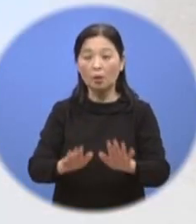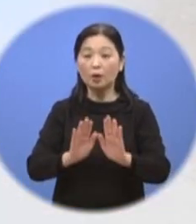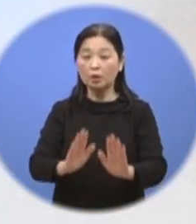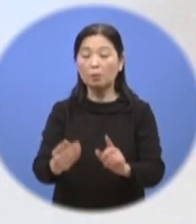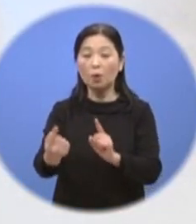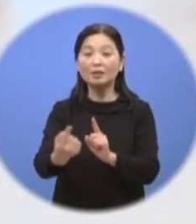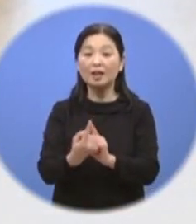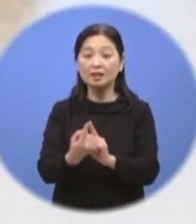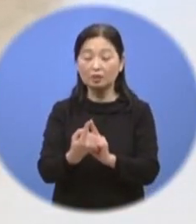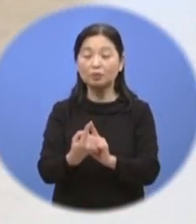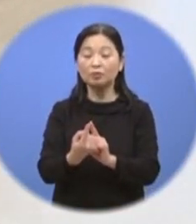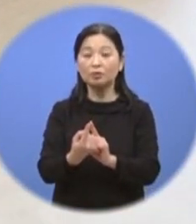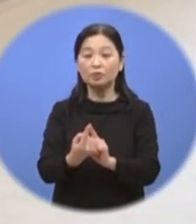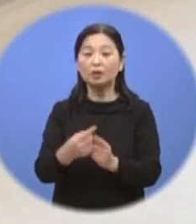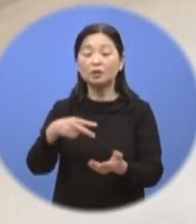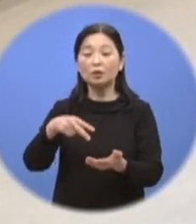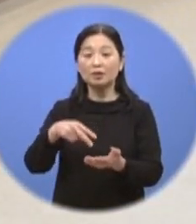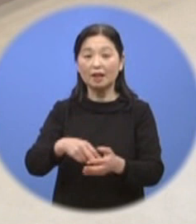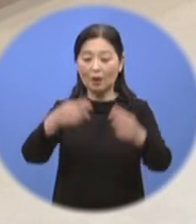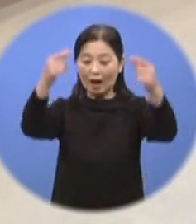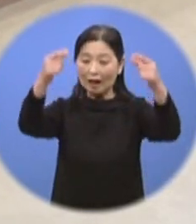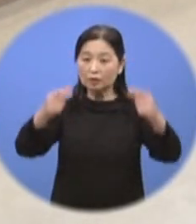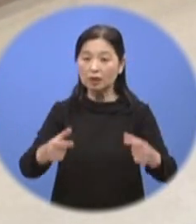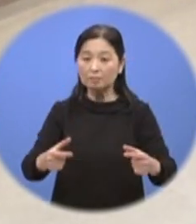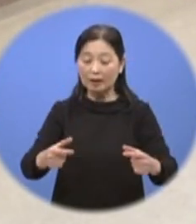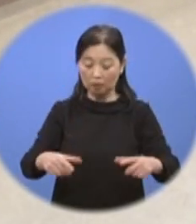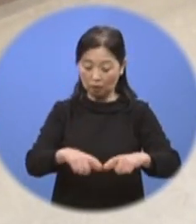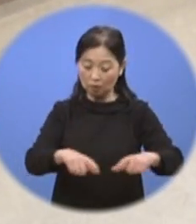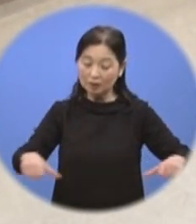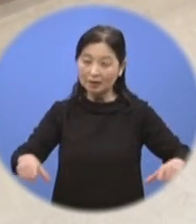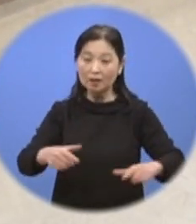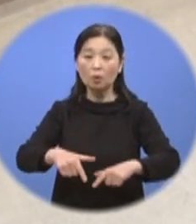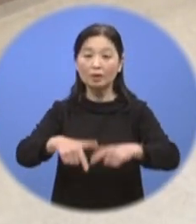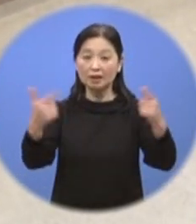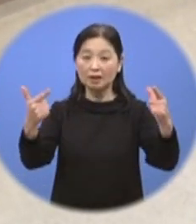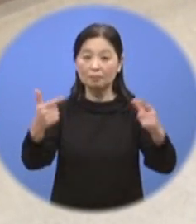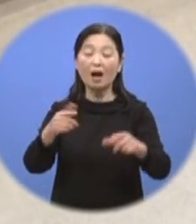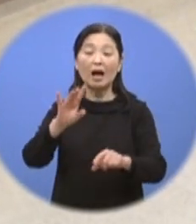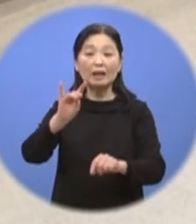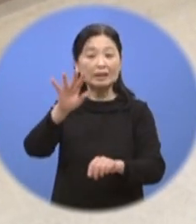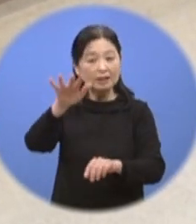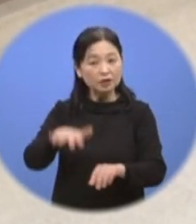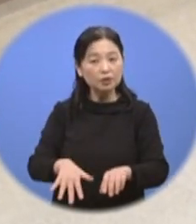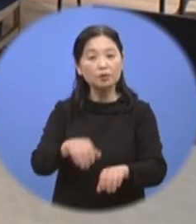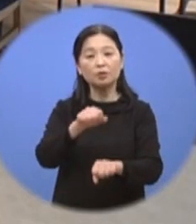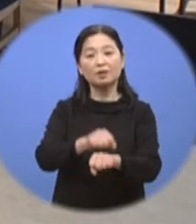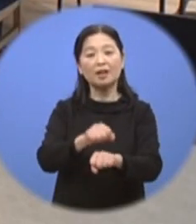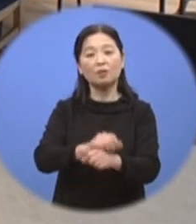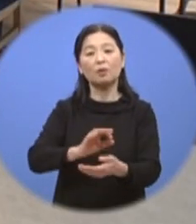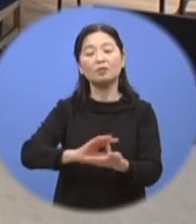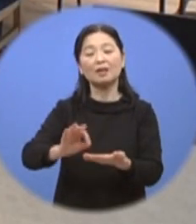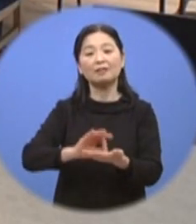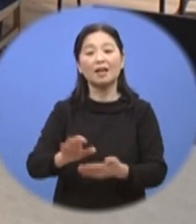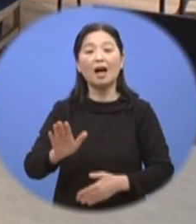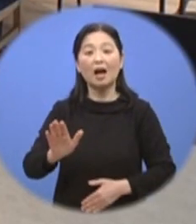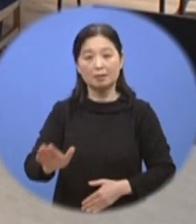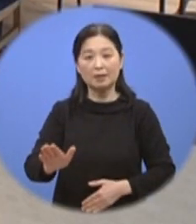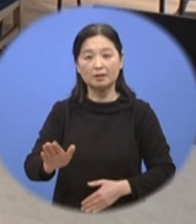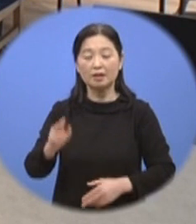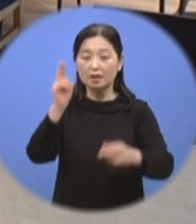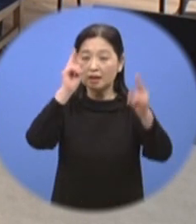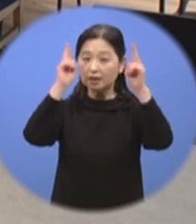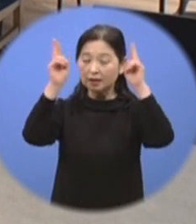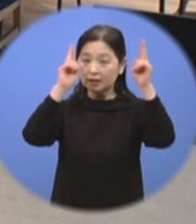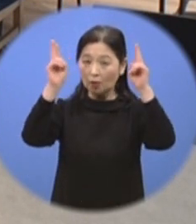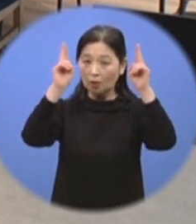したアクリル板の台座には奇襲材が活用されています。事業をスタートしておよそ